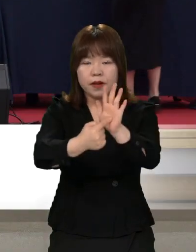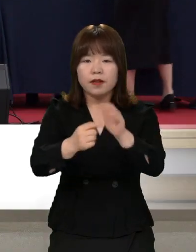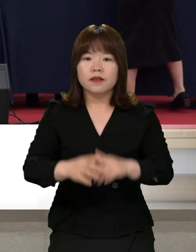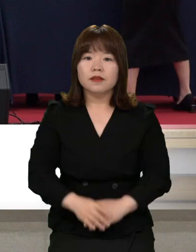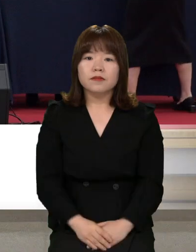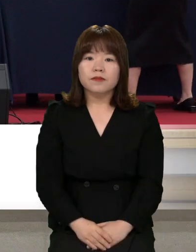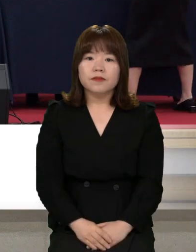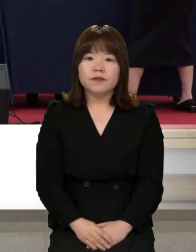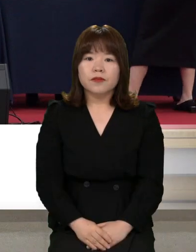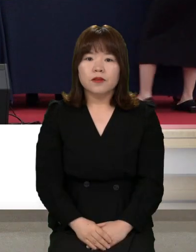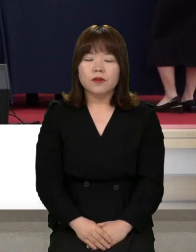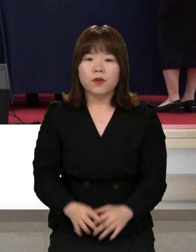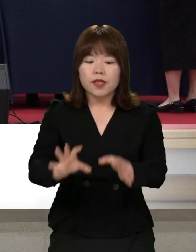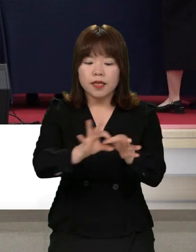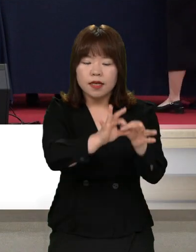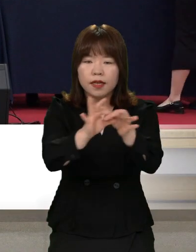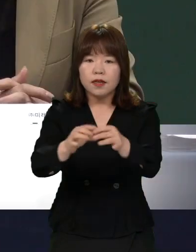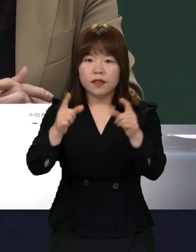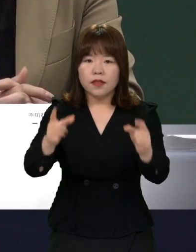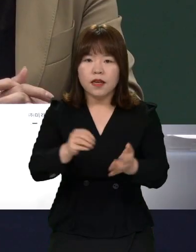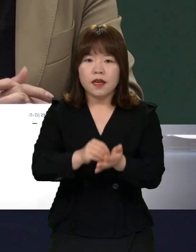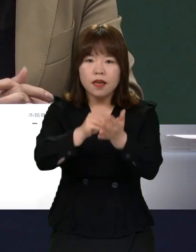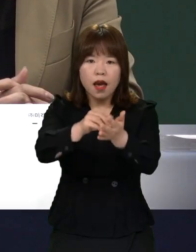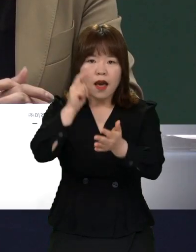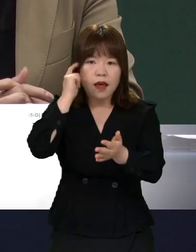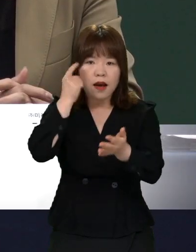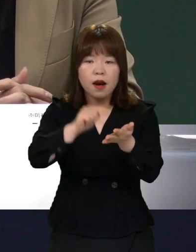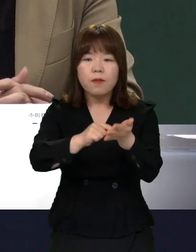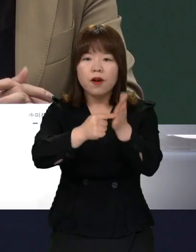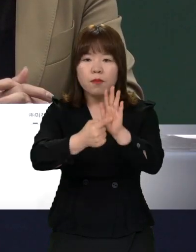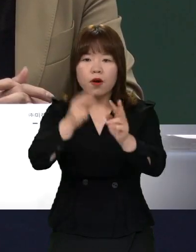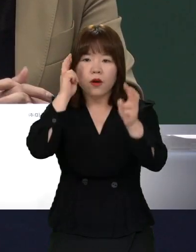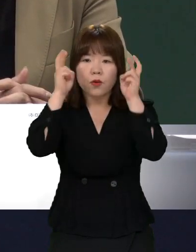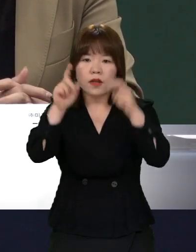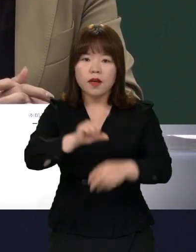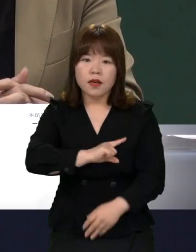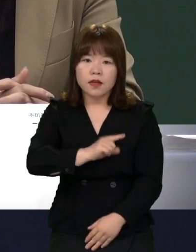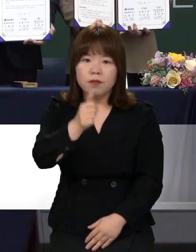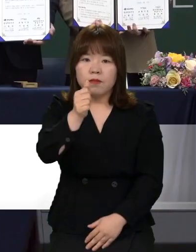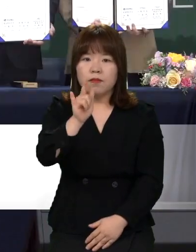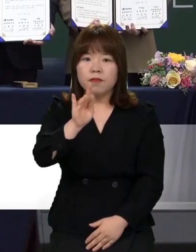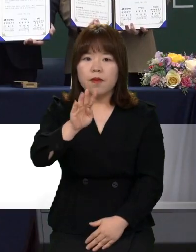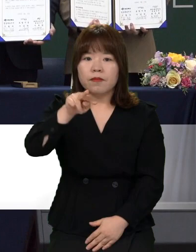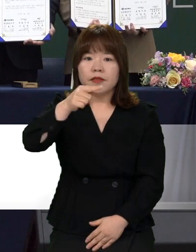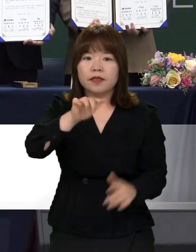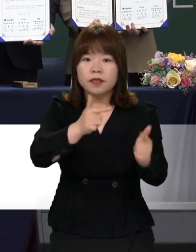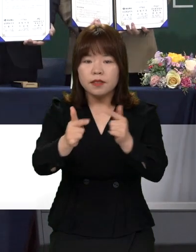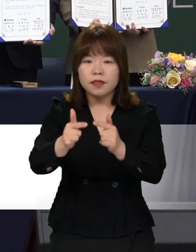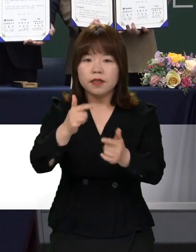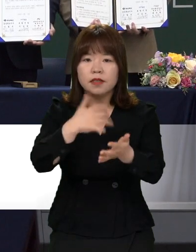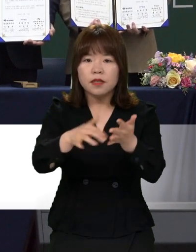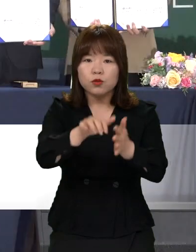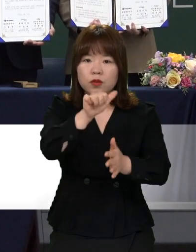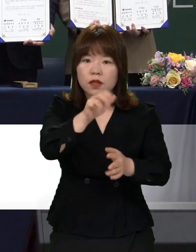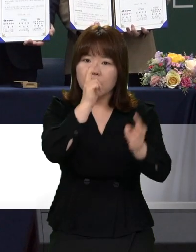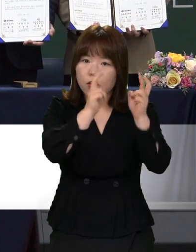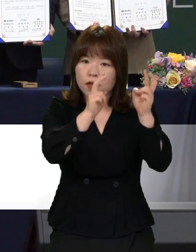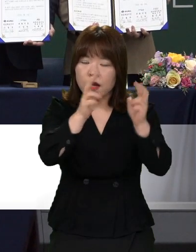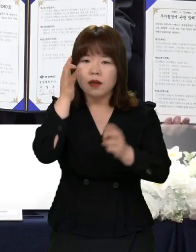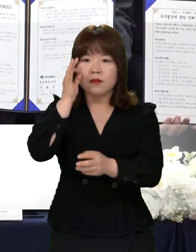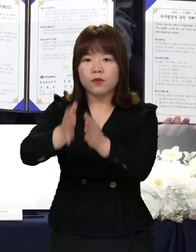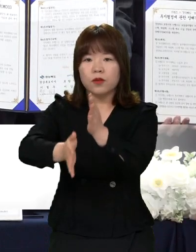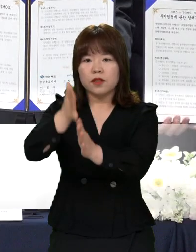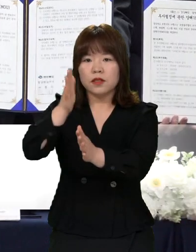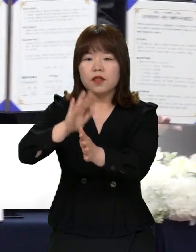했습니다. 이후 클러스터 입주 의향을 가장 먼저 밝힌 주식회사 헵스 등 5개 사는